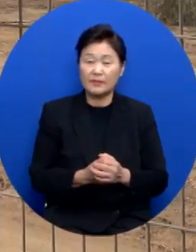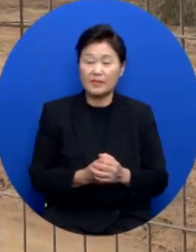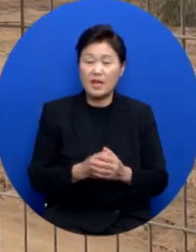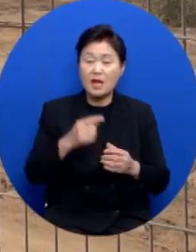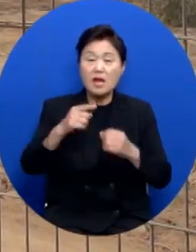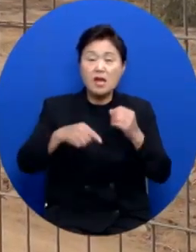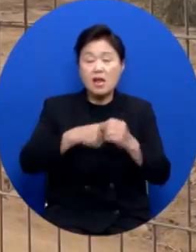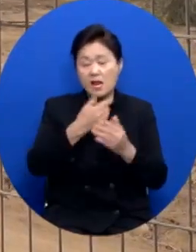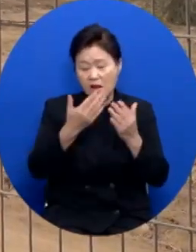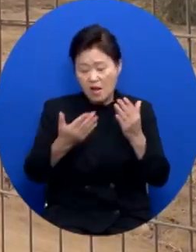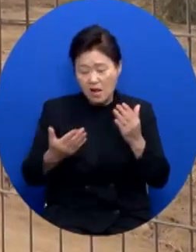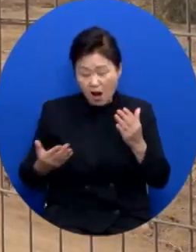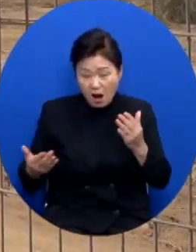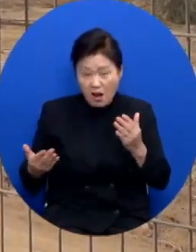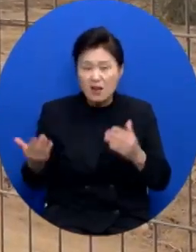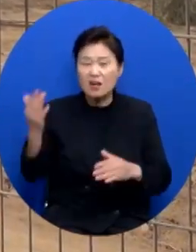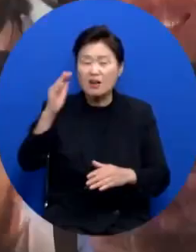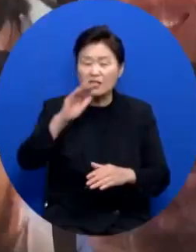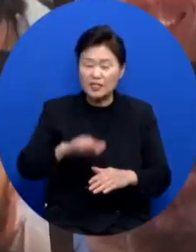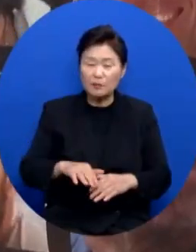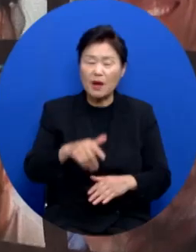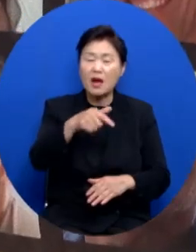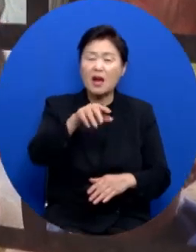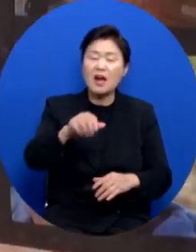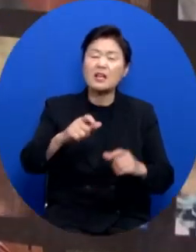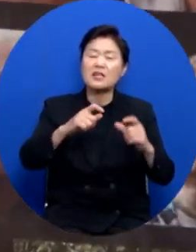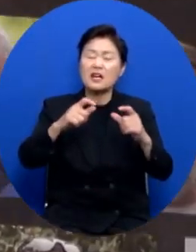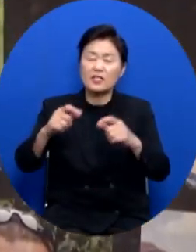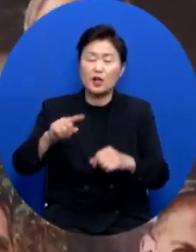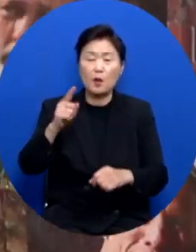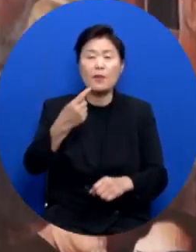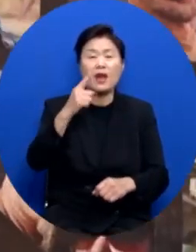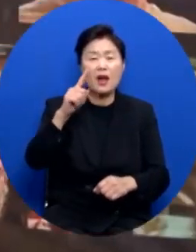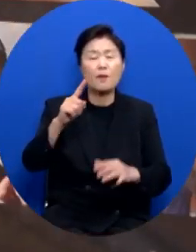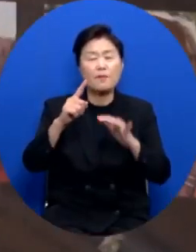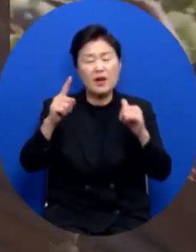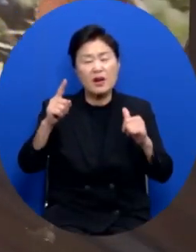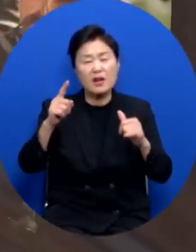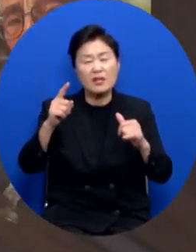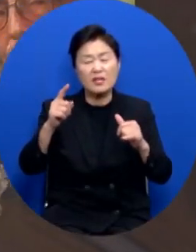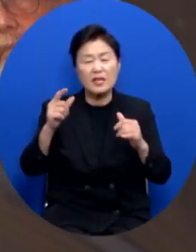1년이 지난 지금 아직도 가자에는 101명의 인질이 잡혀